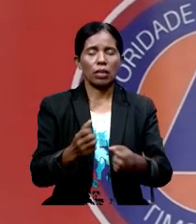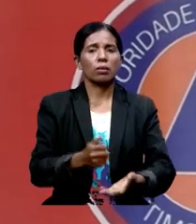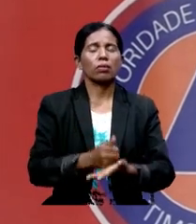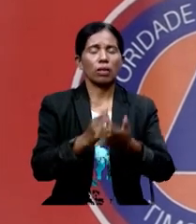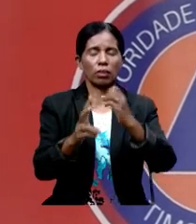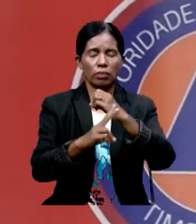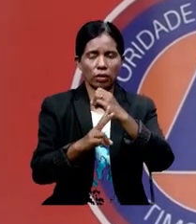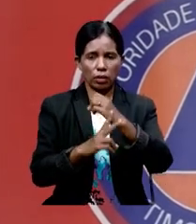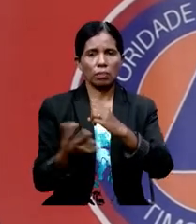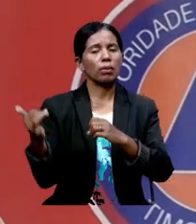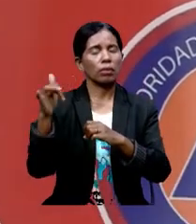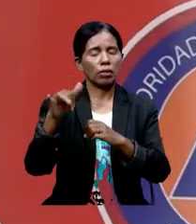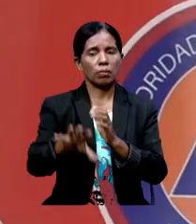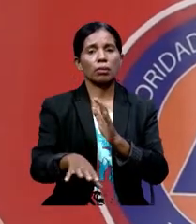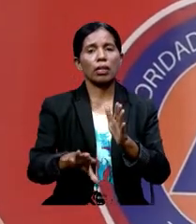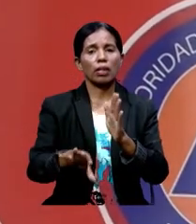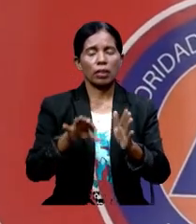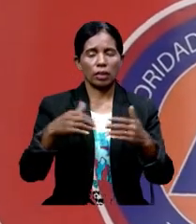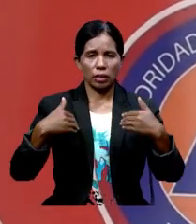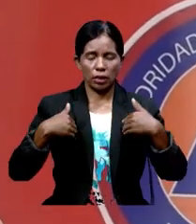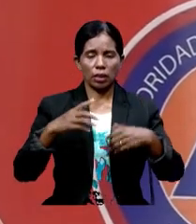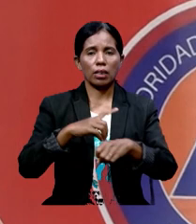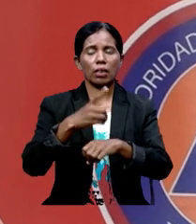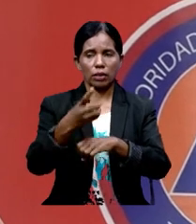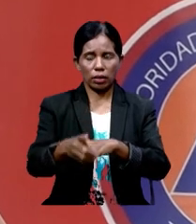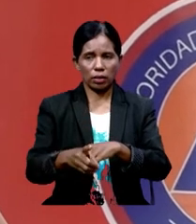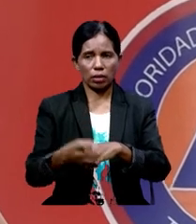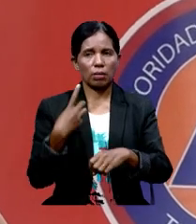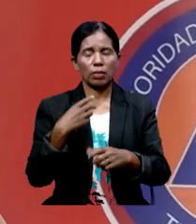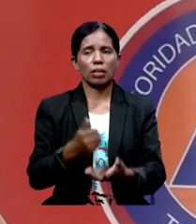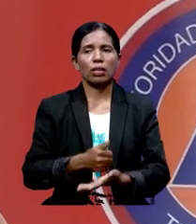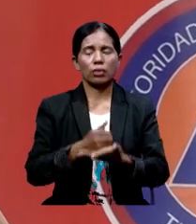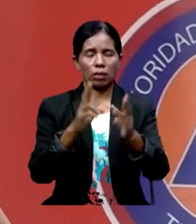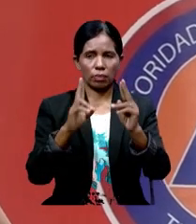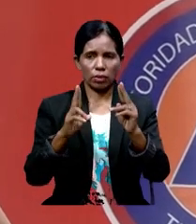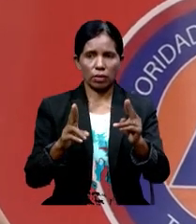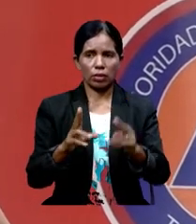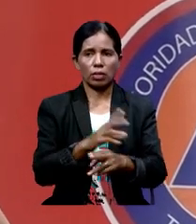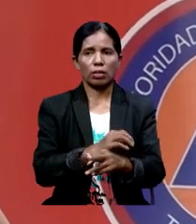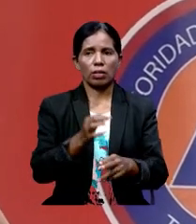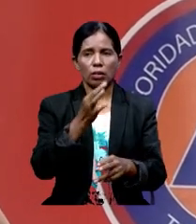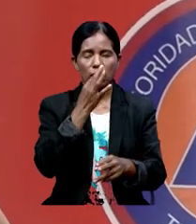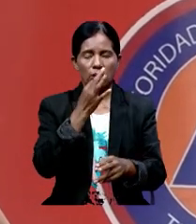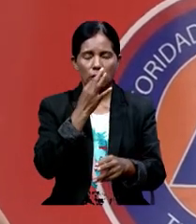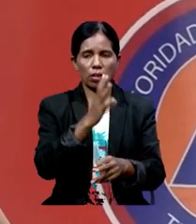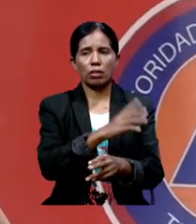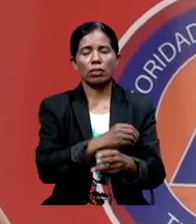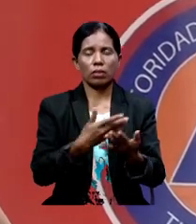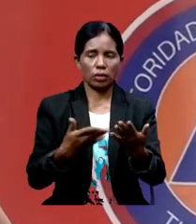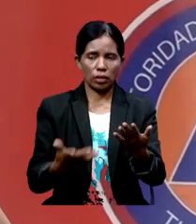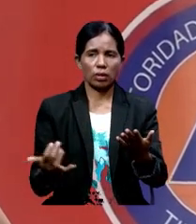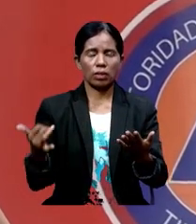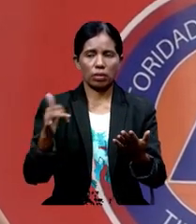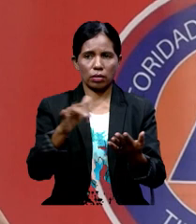retam be desastre. Tang desastre ami tens responde na emergência ba non food no laos